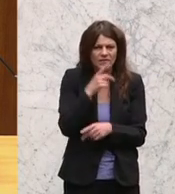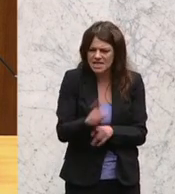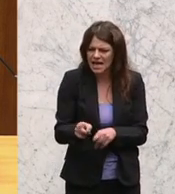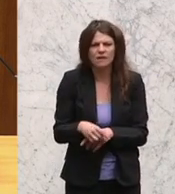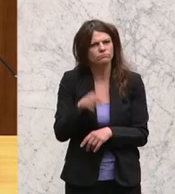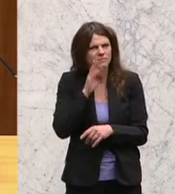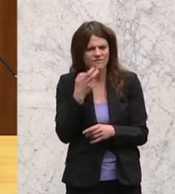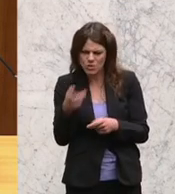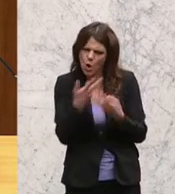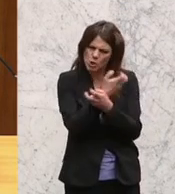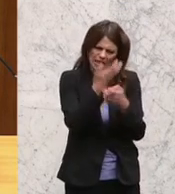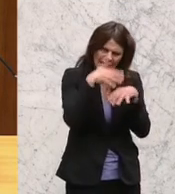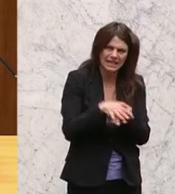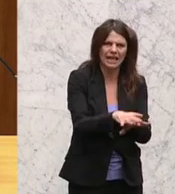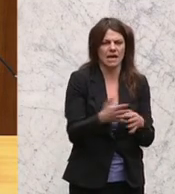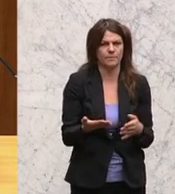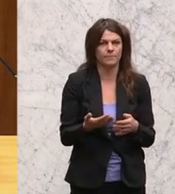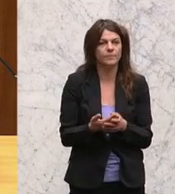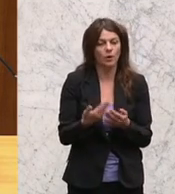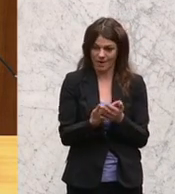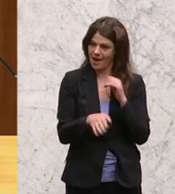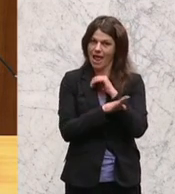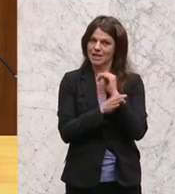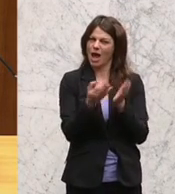ihr euch in Österreich integriert. Und da ist eine